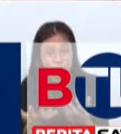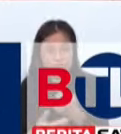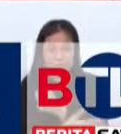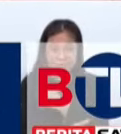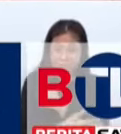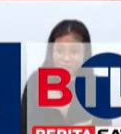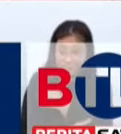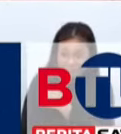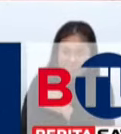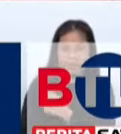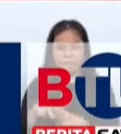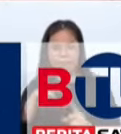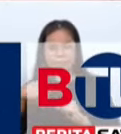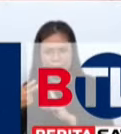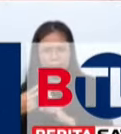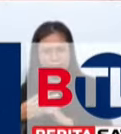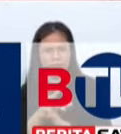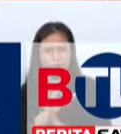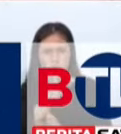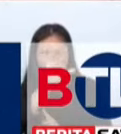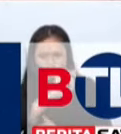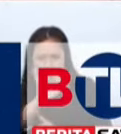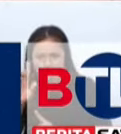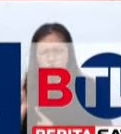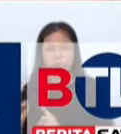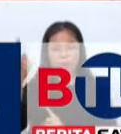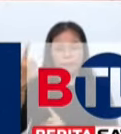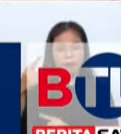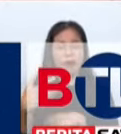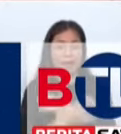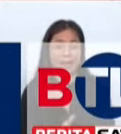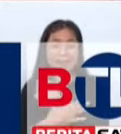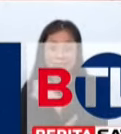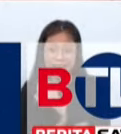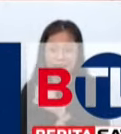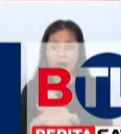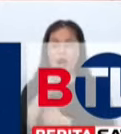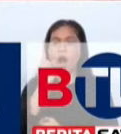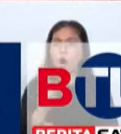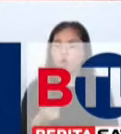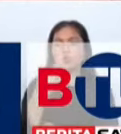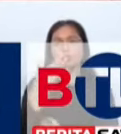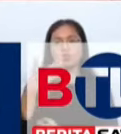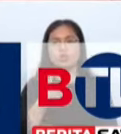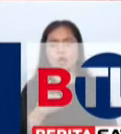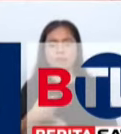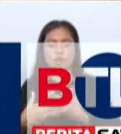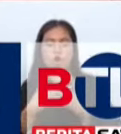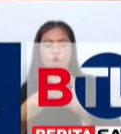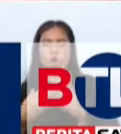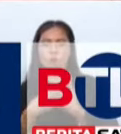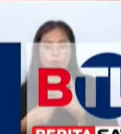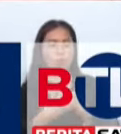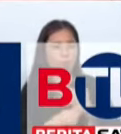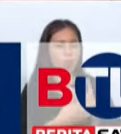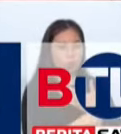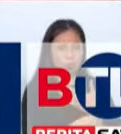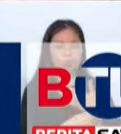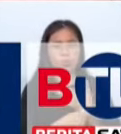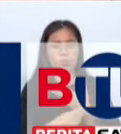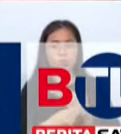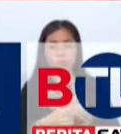perorangan tapi terutama juga negara harus dengan contoh ingarsong telodo kita mau